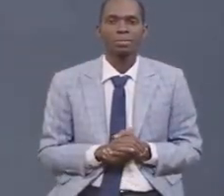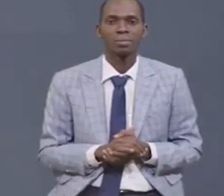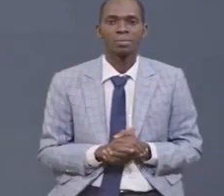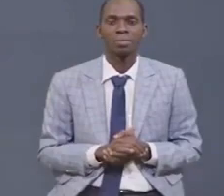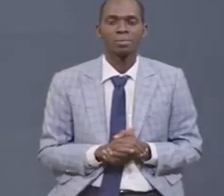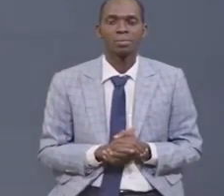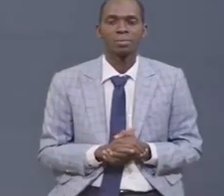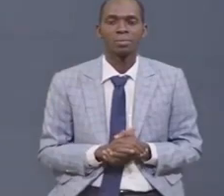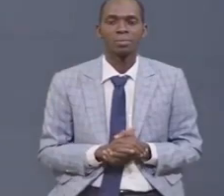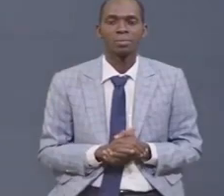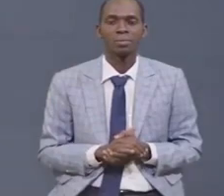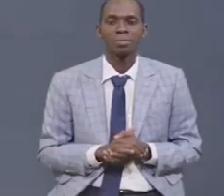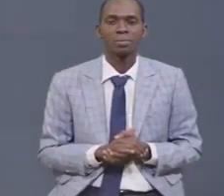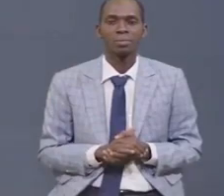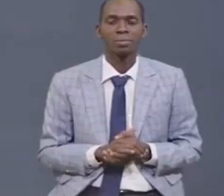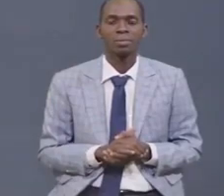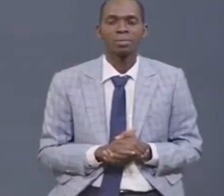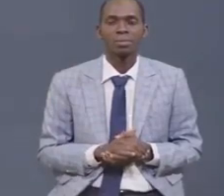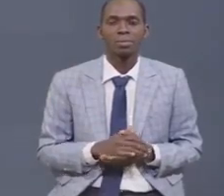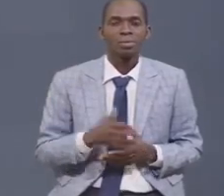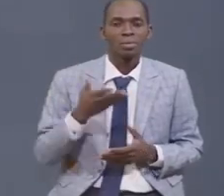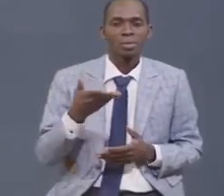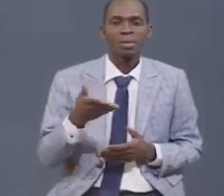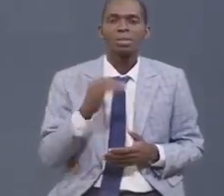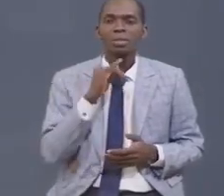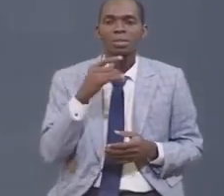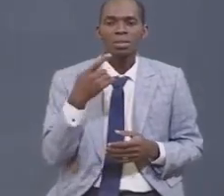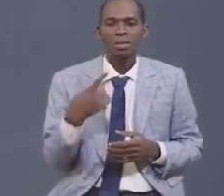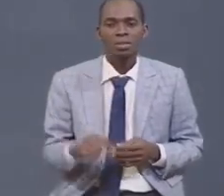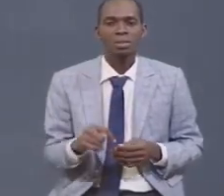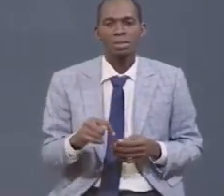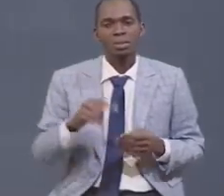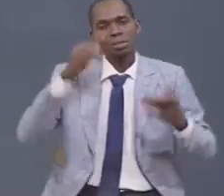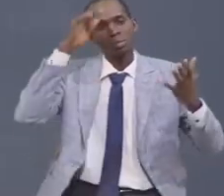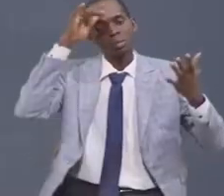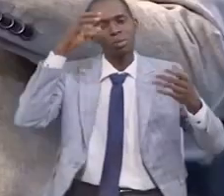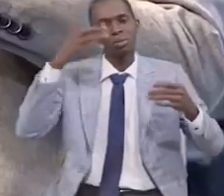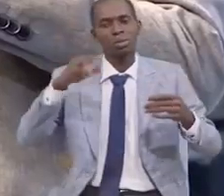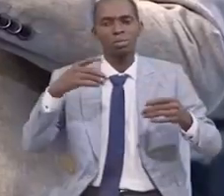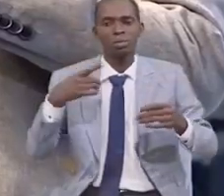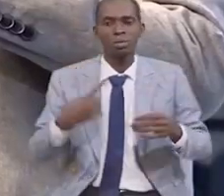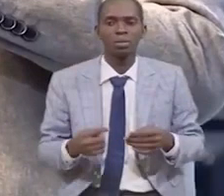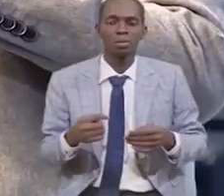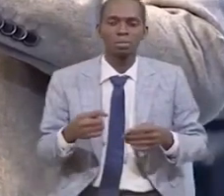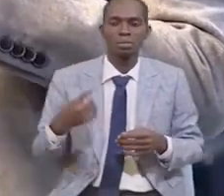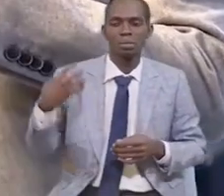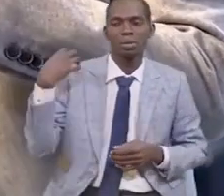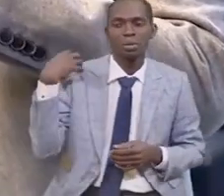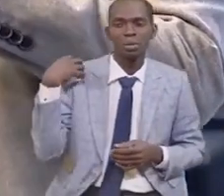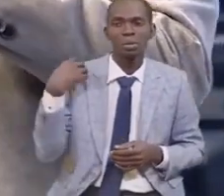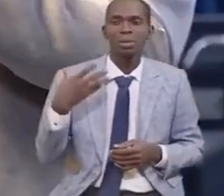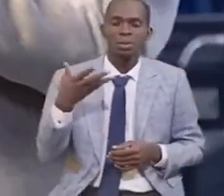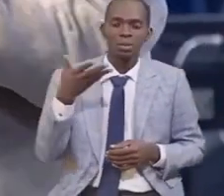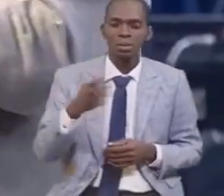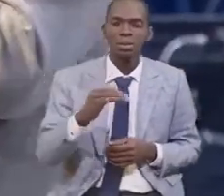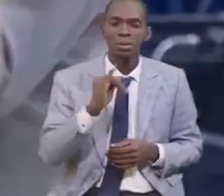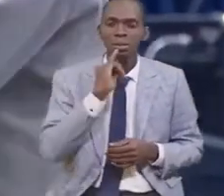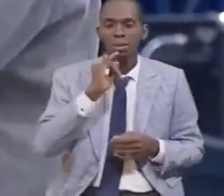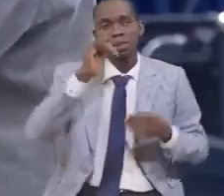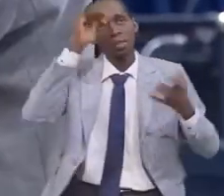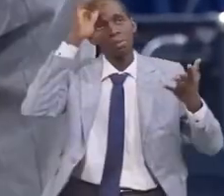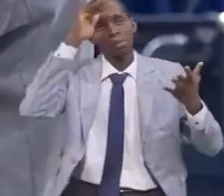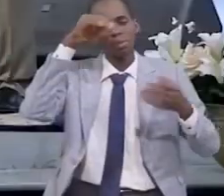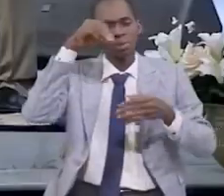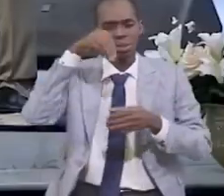మనకు ఉండాలి. This expectation of the master. ఇది ప్రభు కొరకైన ఎదురు చూపు. This expectation in the master.